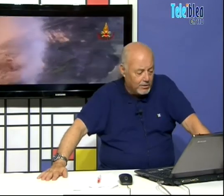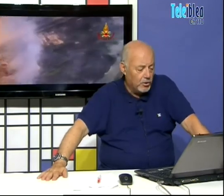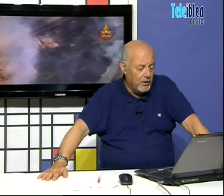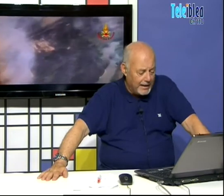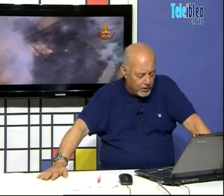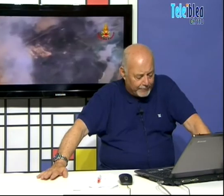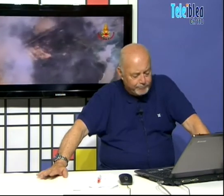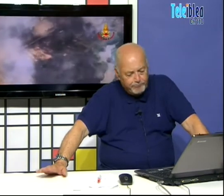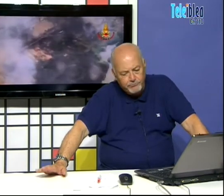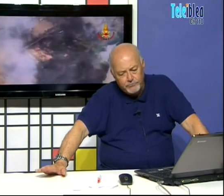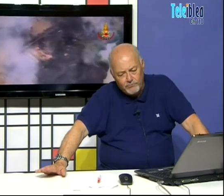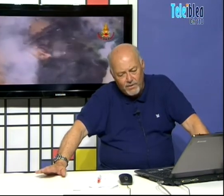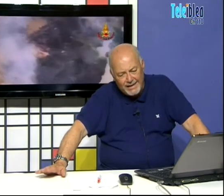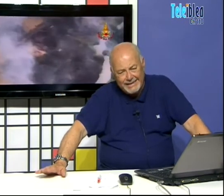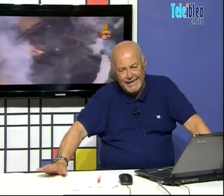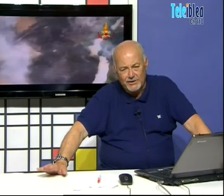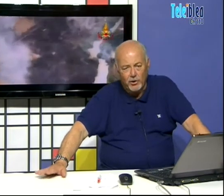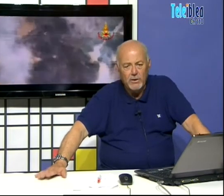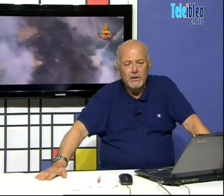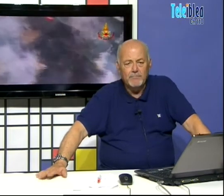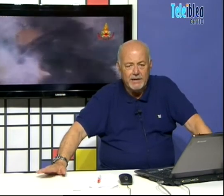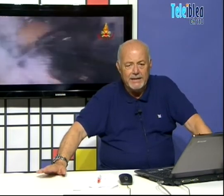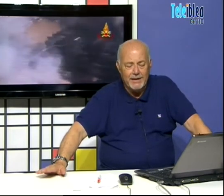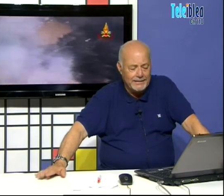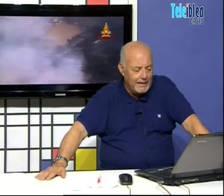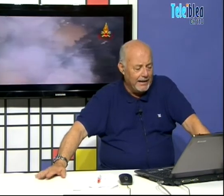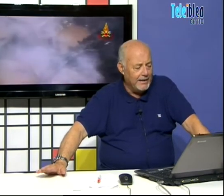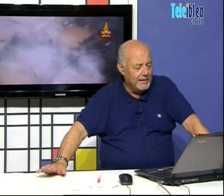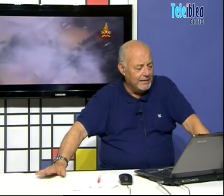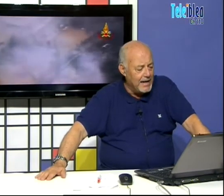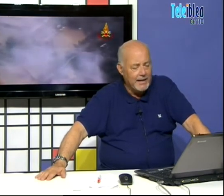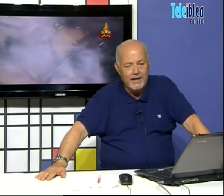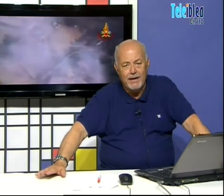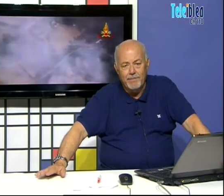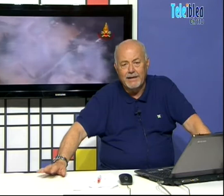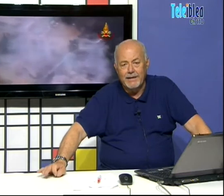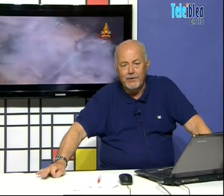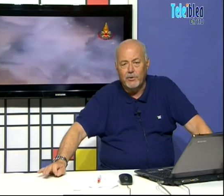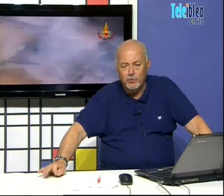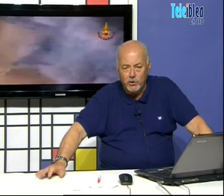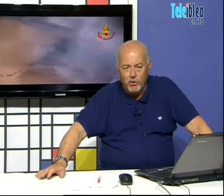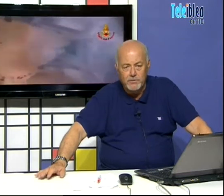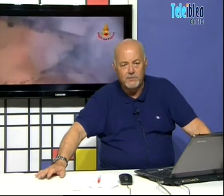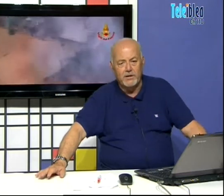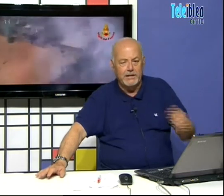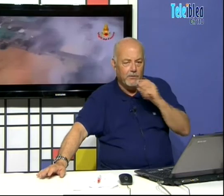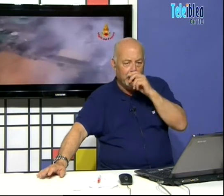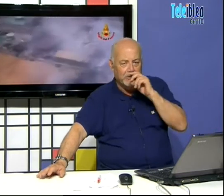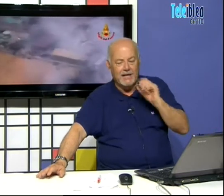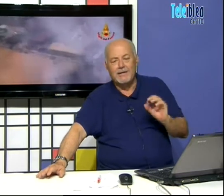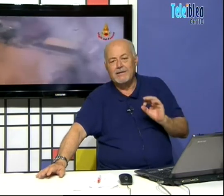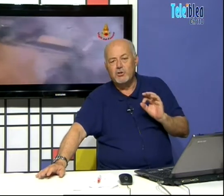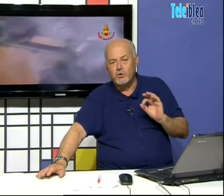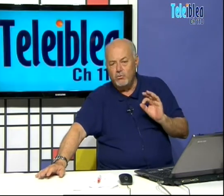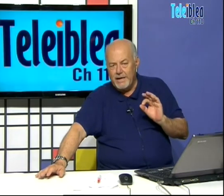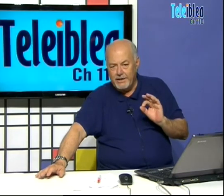del territorio. Allora, intanto, prima di andare a parlare dell'aeroporto di Comiso, vorrei dire una